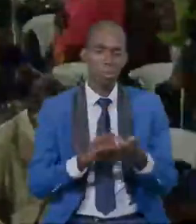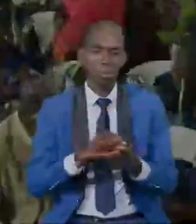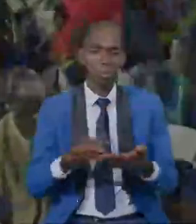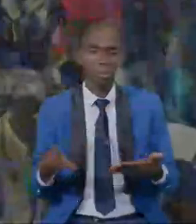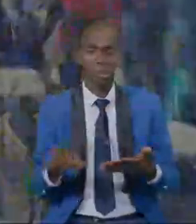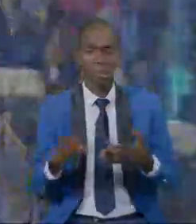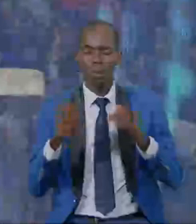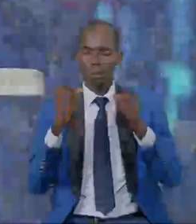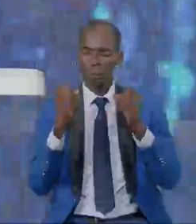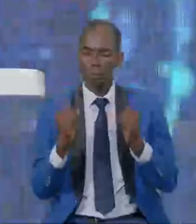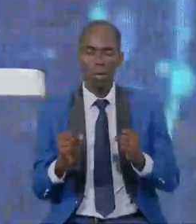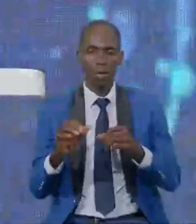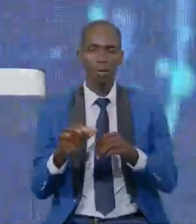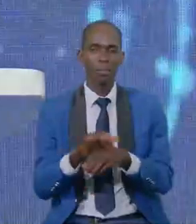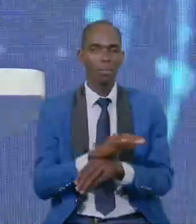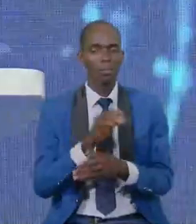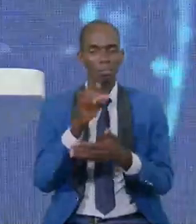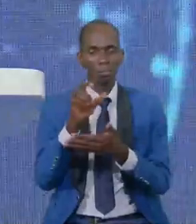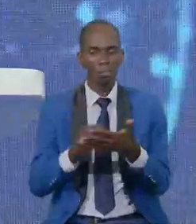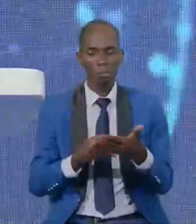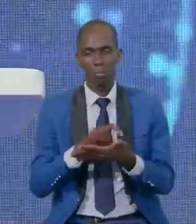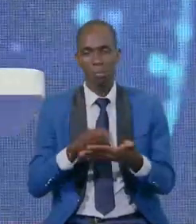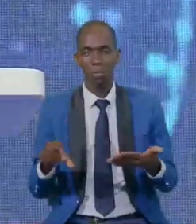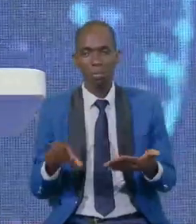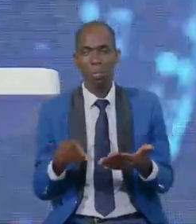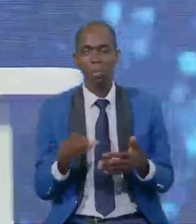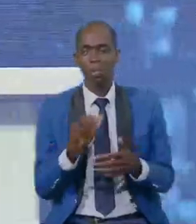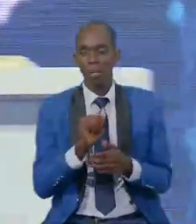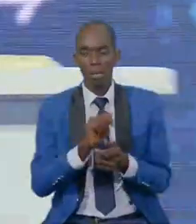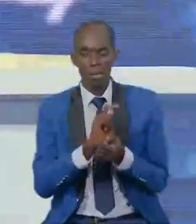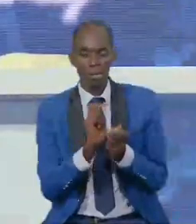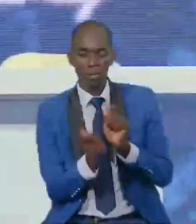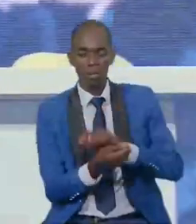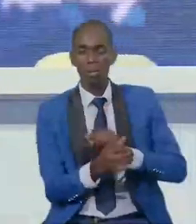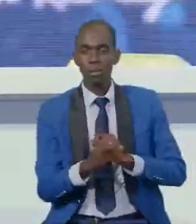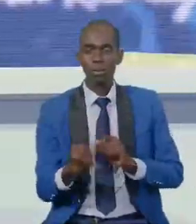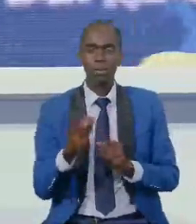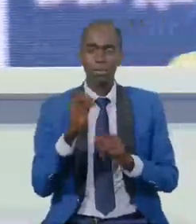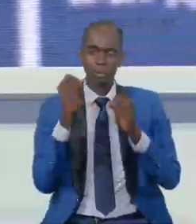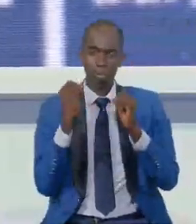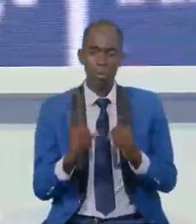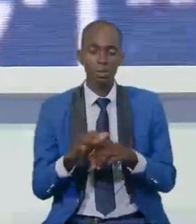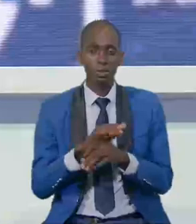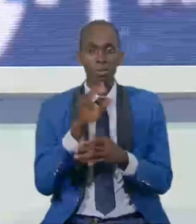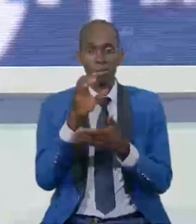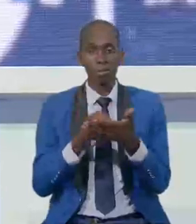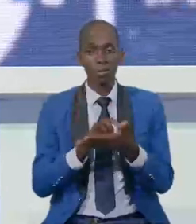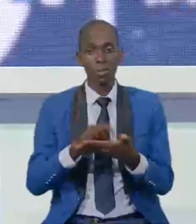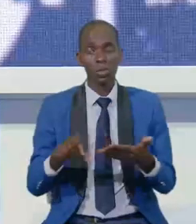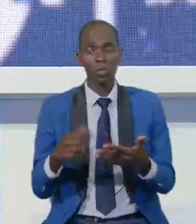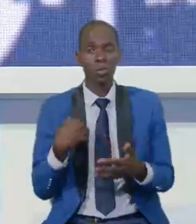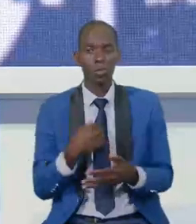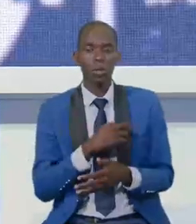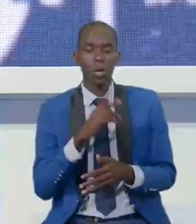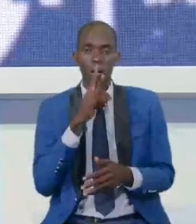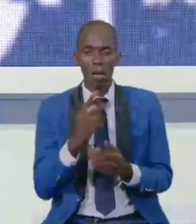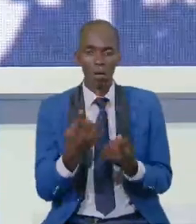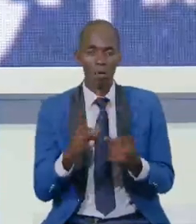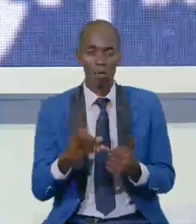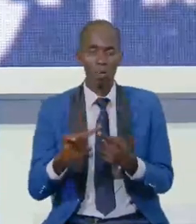une écriture importante et puissante. L'écriture qui transforme la vie. Nous venons